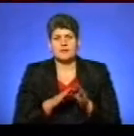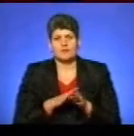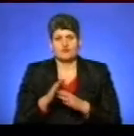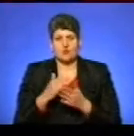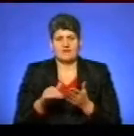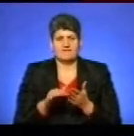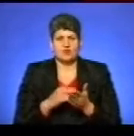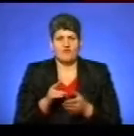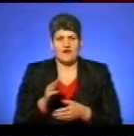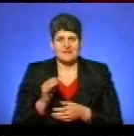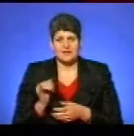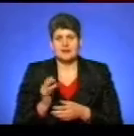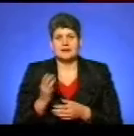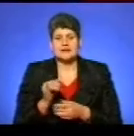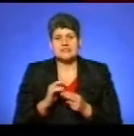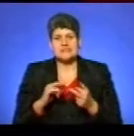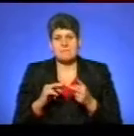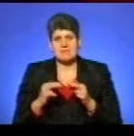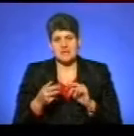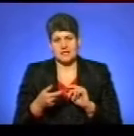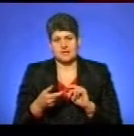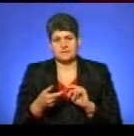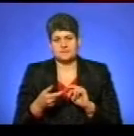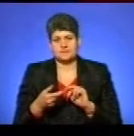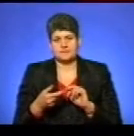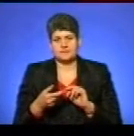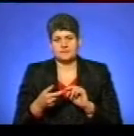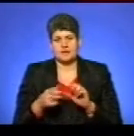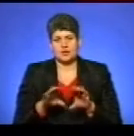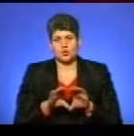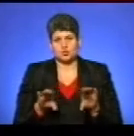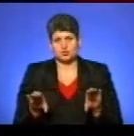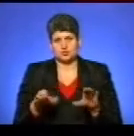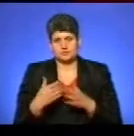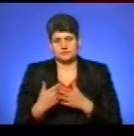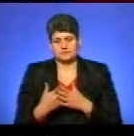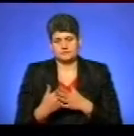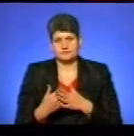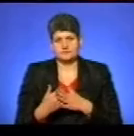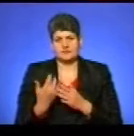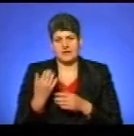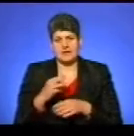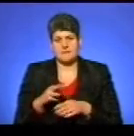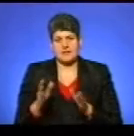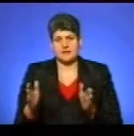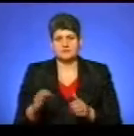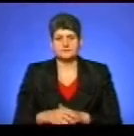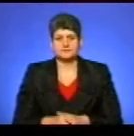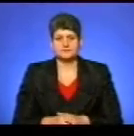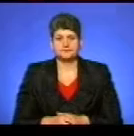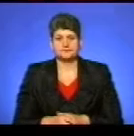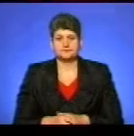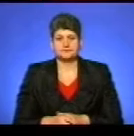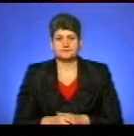ліквідувати і, мабуть, замінити ділянку труби декілька метрів.